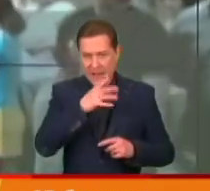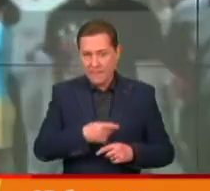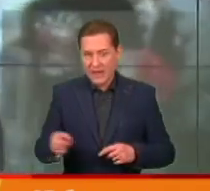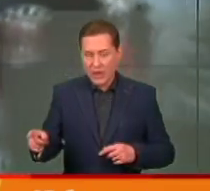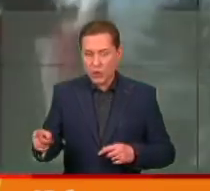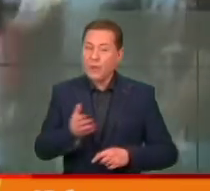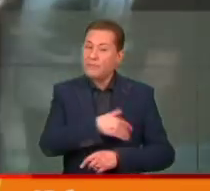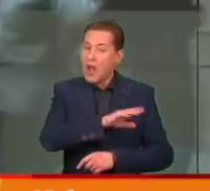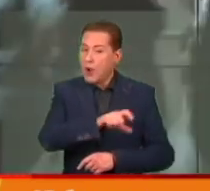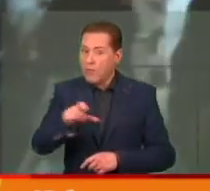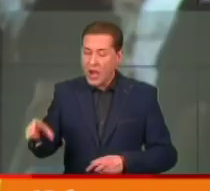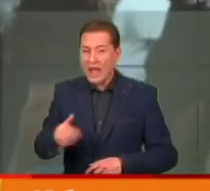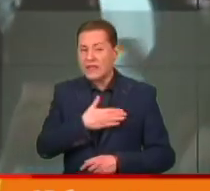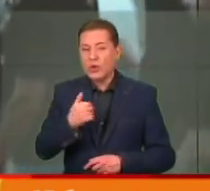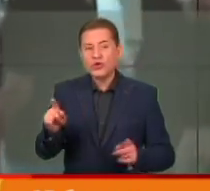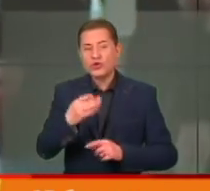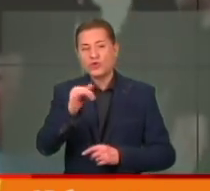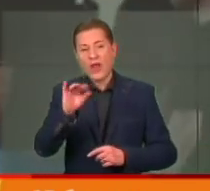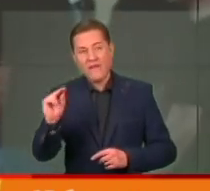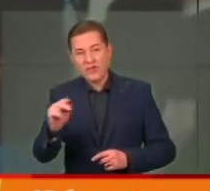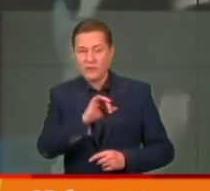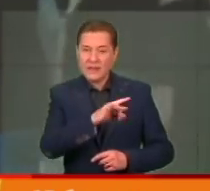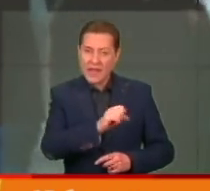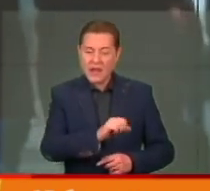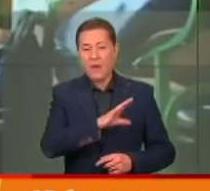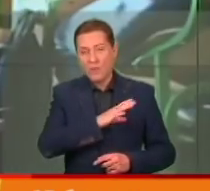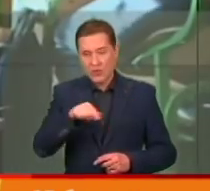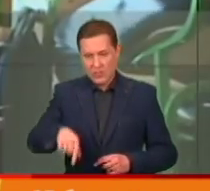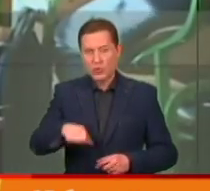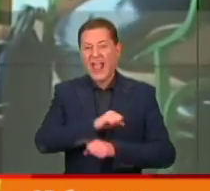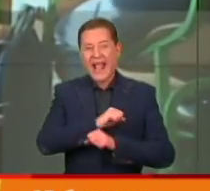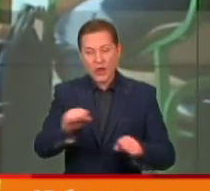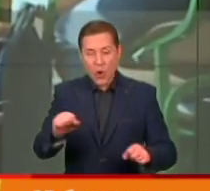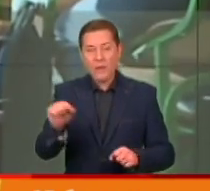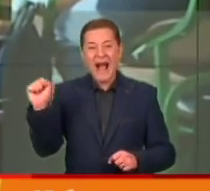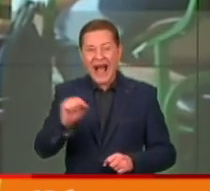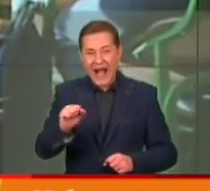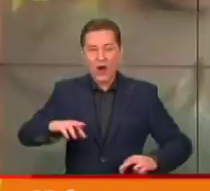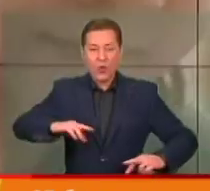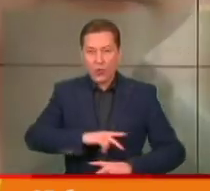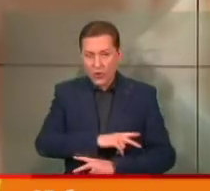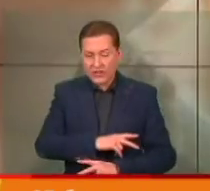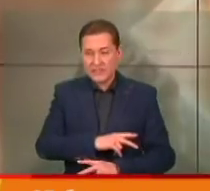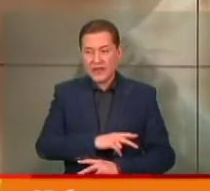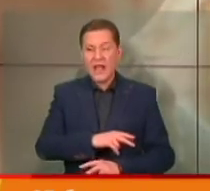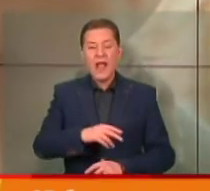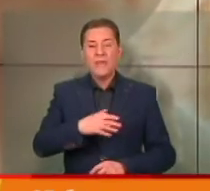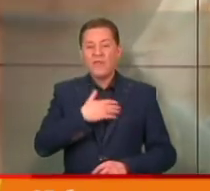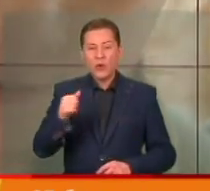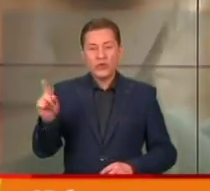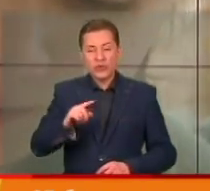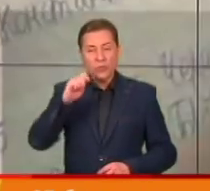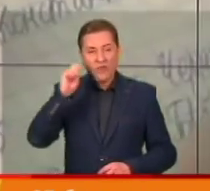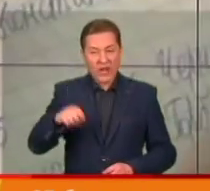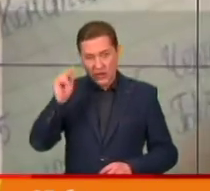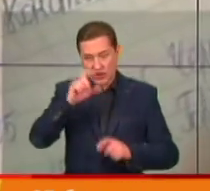дорослішання. Поляки не хочуть, аби Шухевич і Бандера були в Україні героями, а угорці не воліють, аби в українських школах